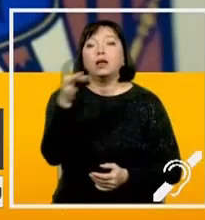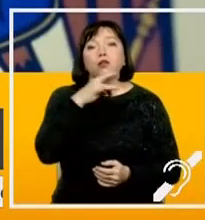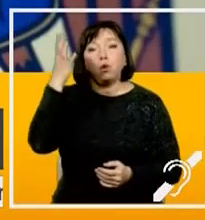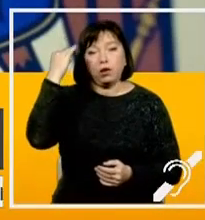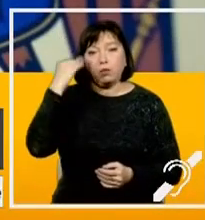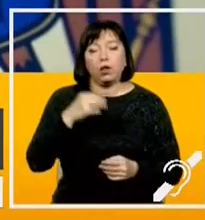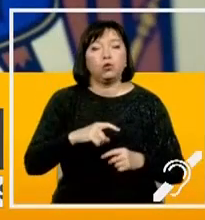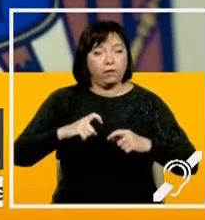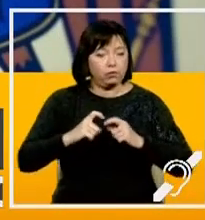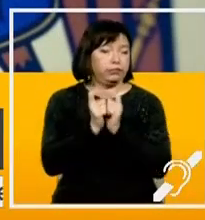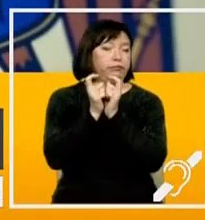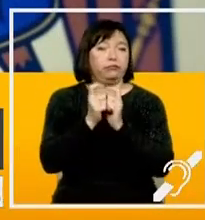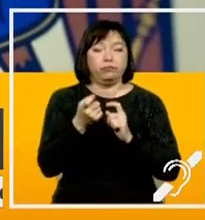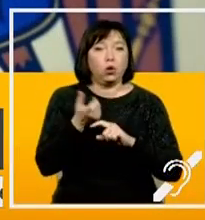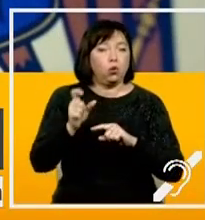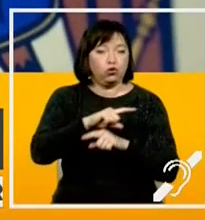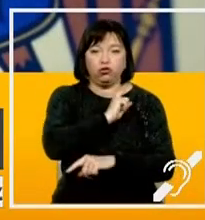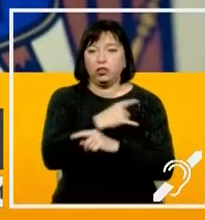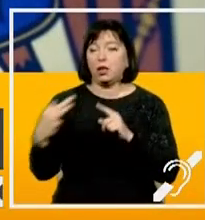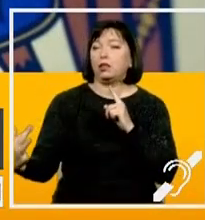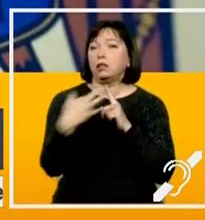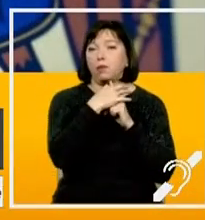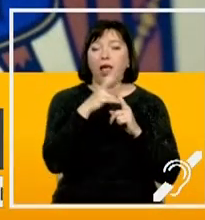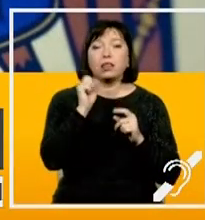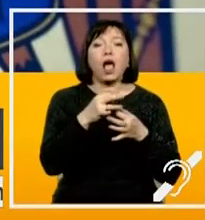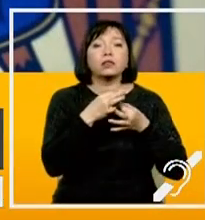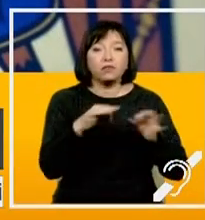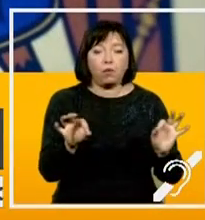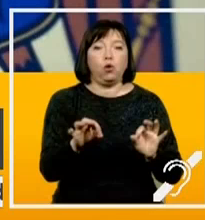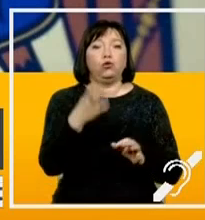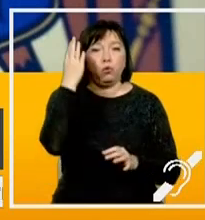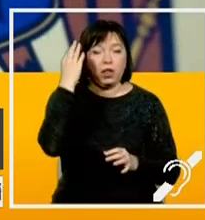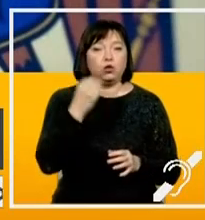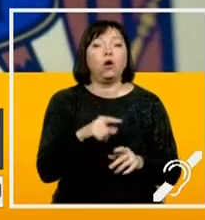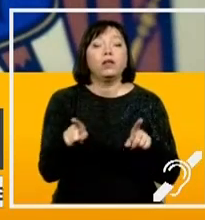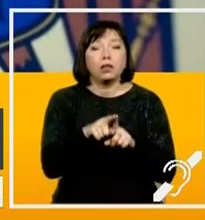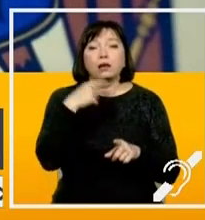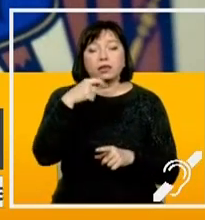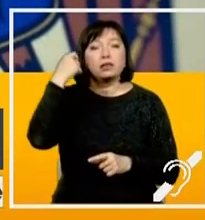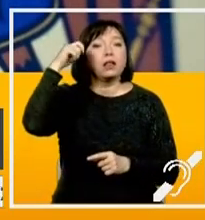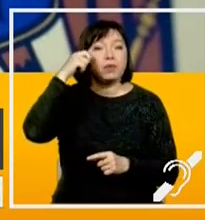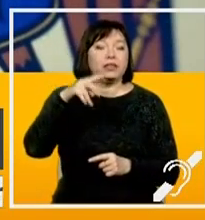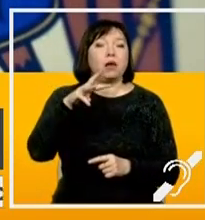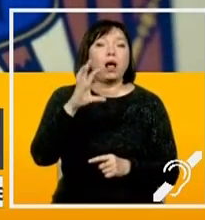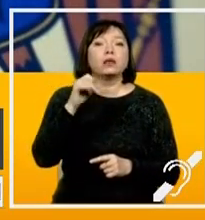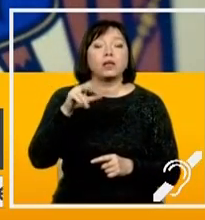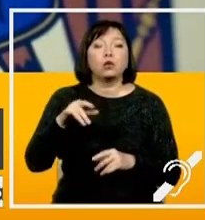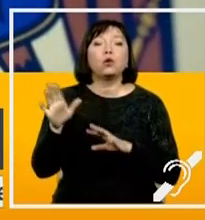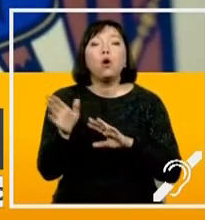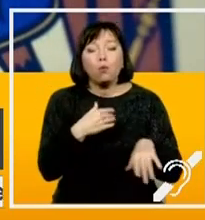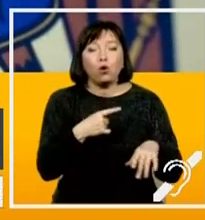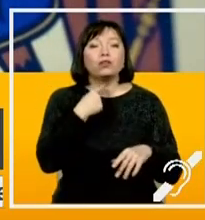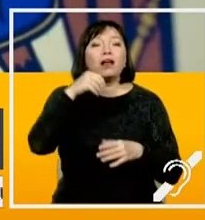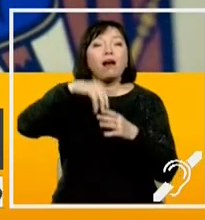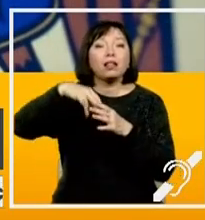Republica Moldova s-a confruntat cu un atac fără precedent asupra libertății și democrației, a declarat președintele Maia Sandu după votul de ieri